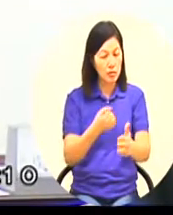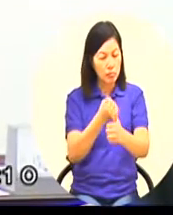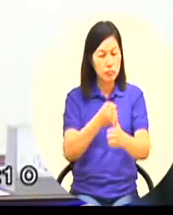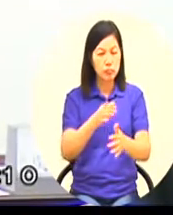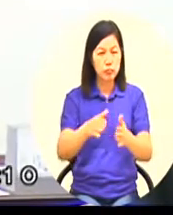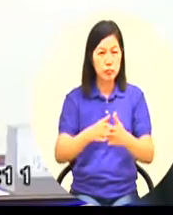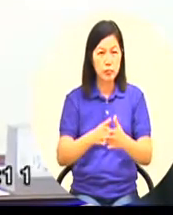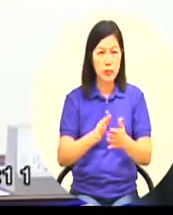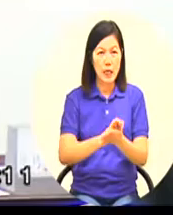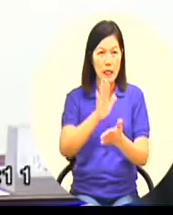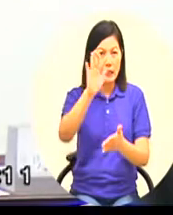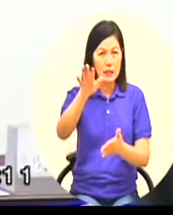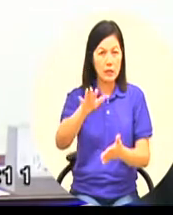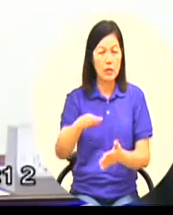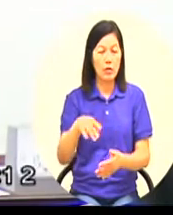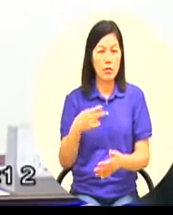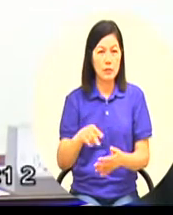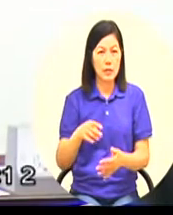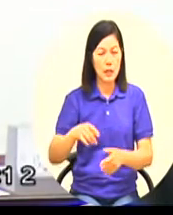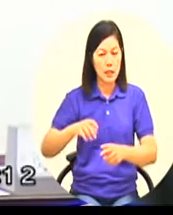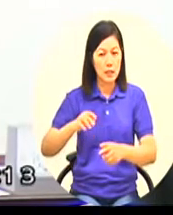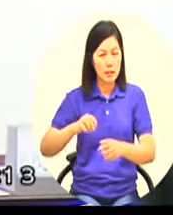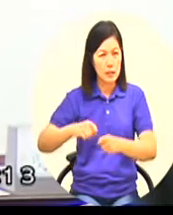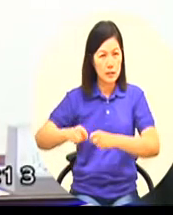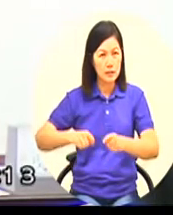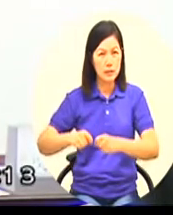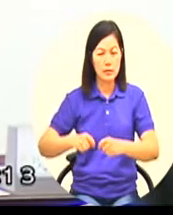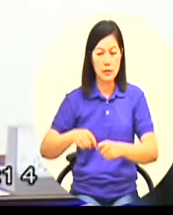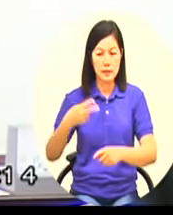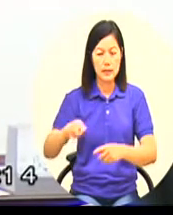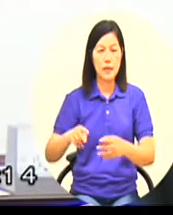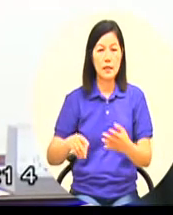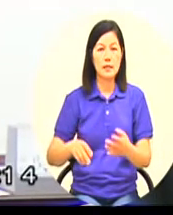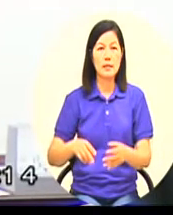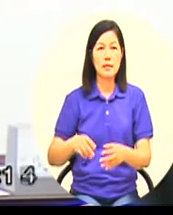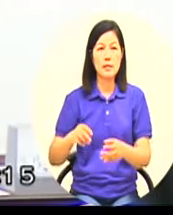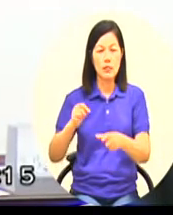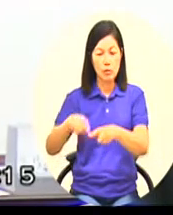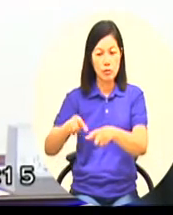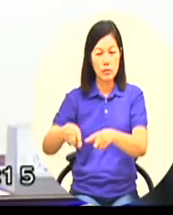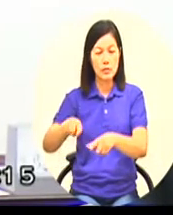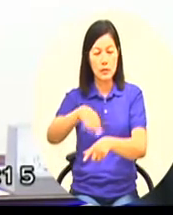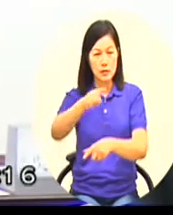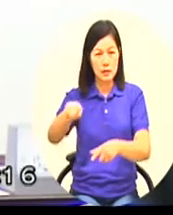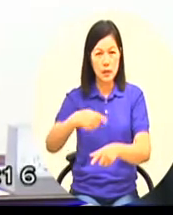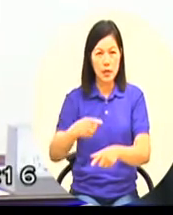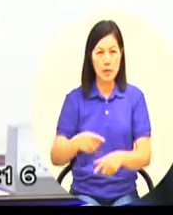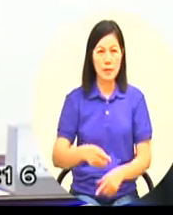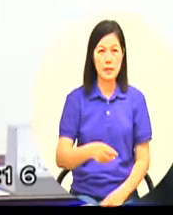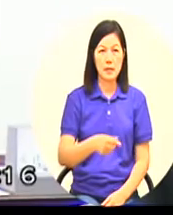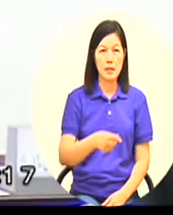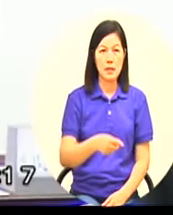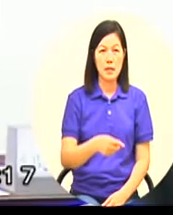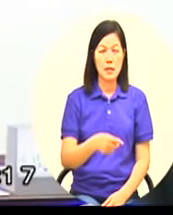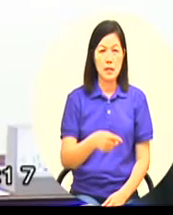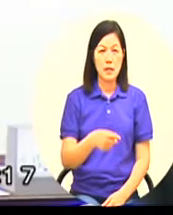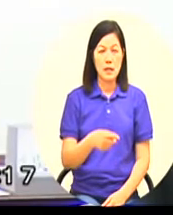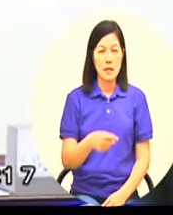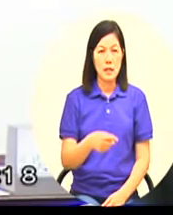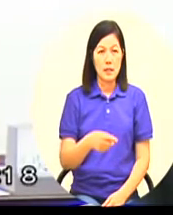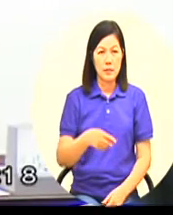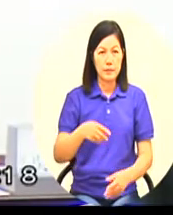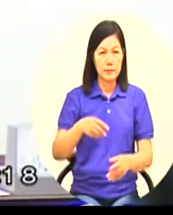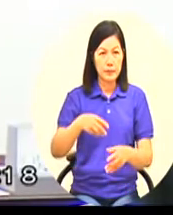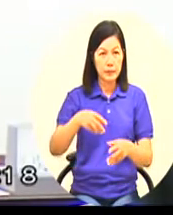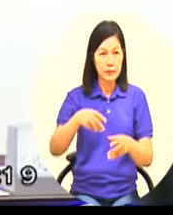到了，将来我们可能几个策略会跟业者要有一些类似 GPS 这个智慧监